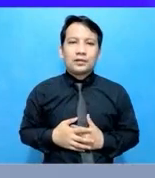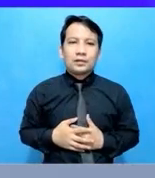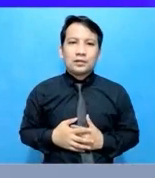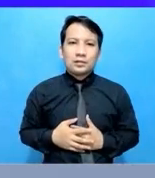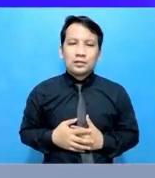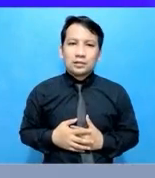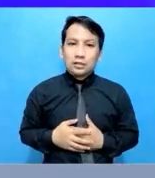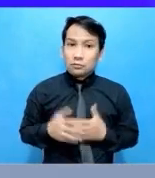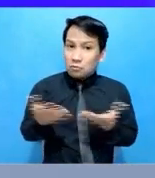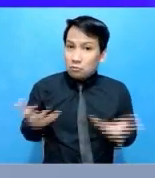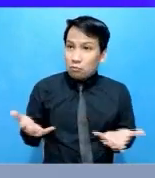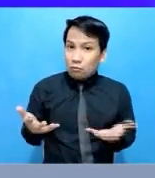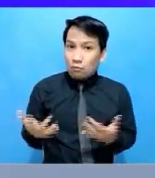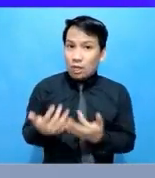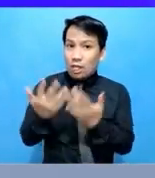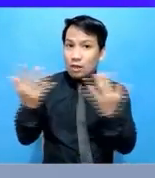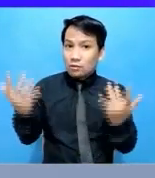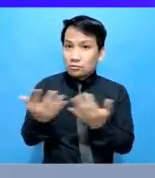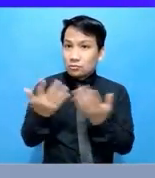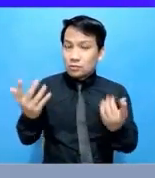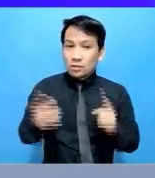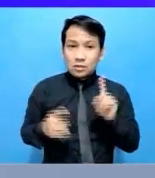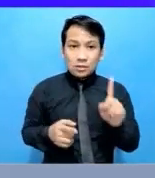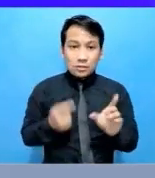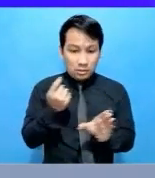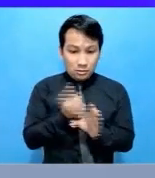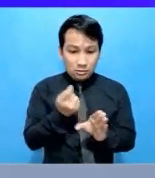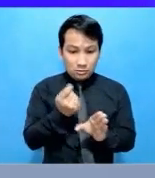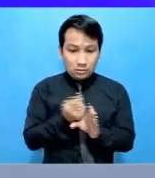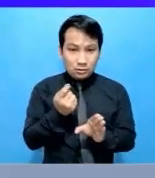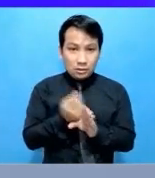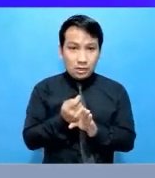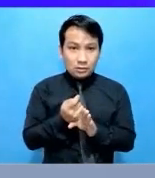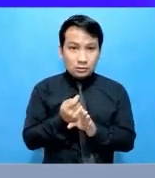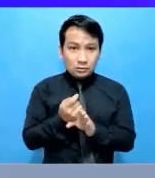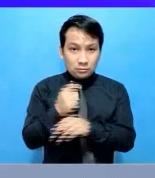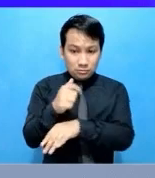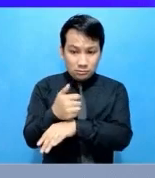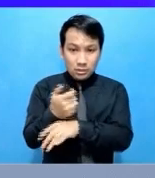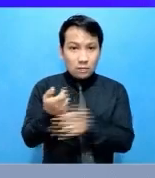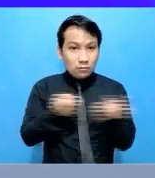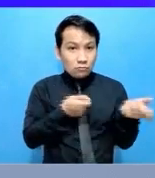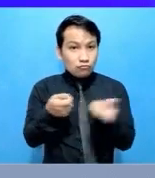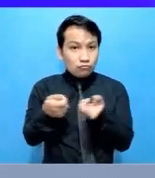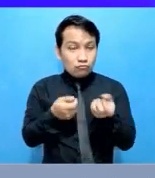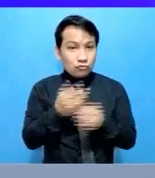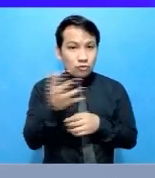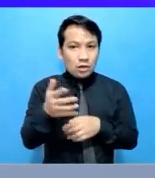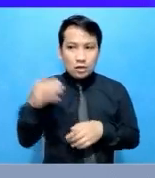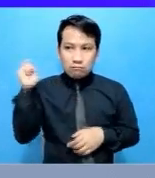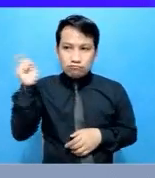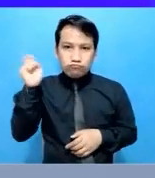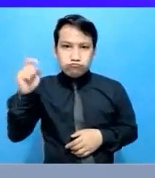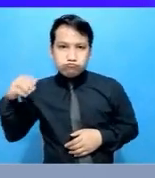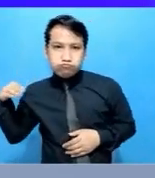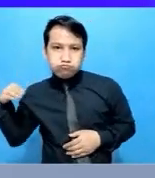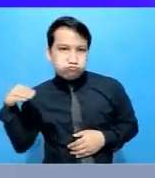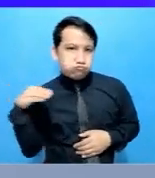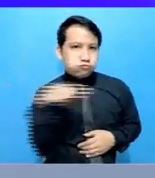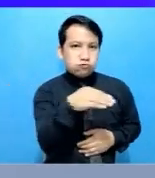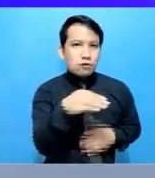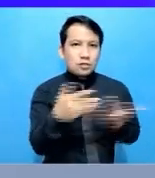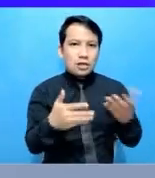Wala namang sunog pero isang truck ng bumbero ang nakuna ng CCTV na humaharurot sa